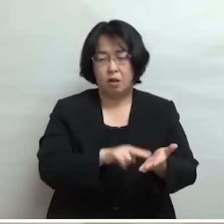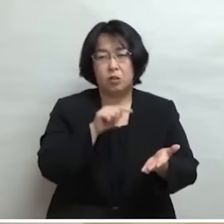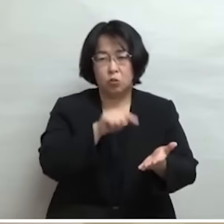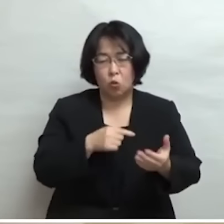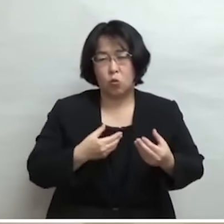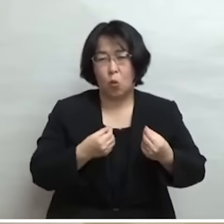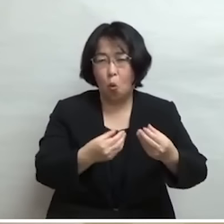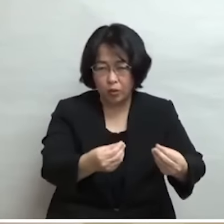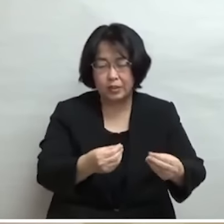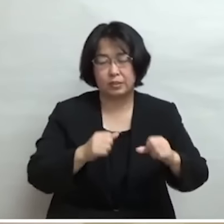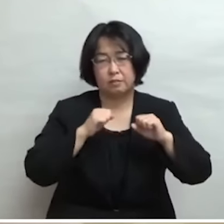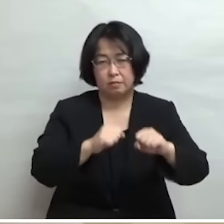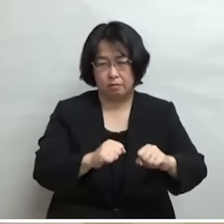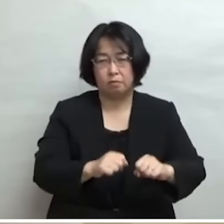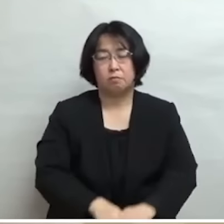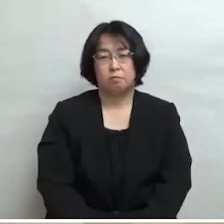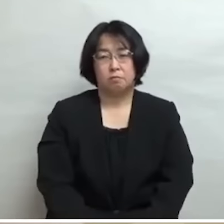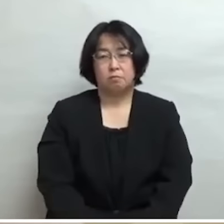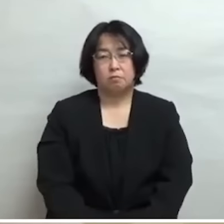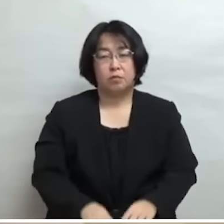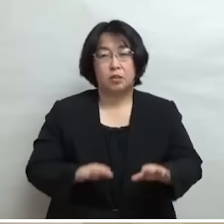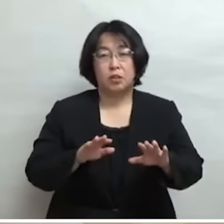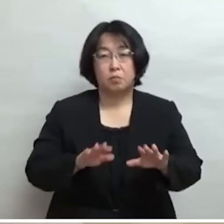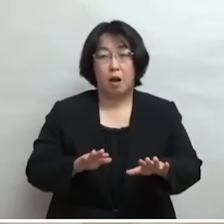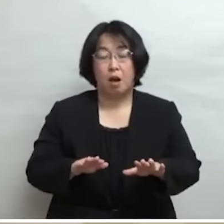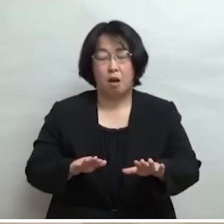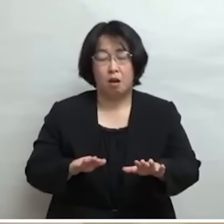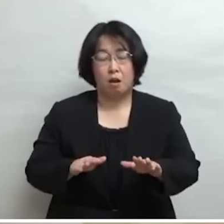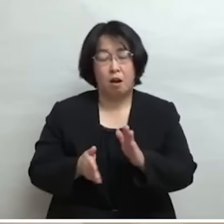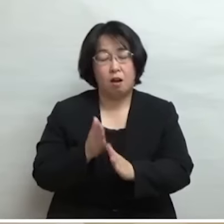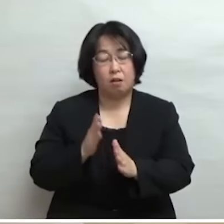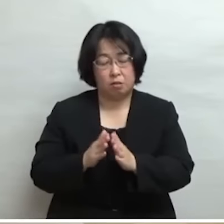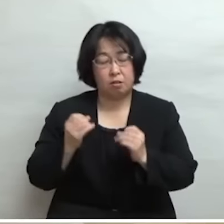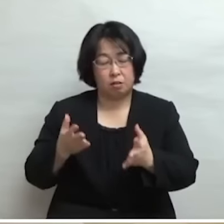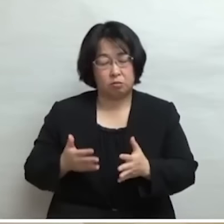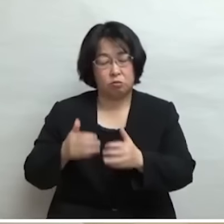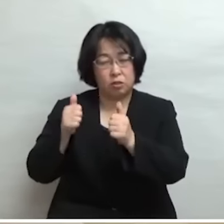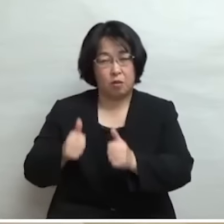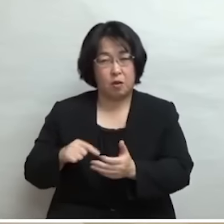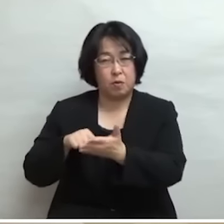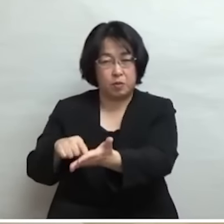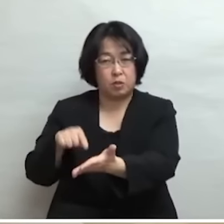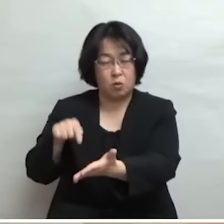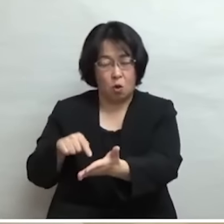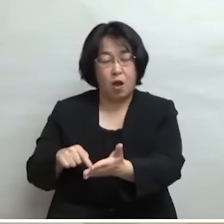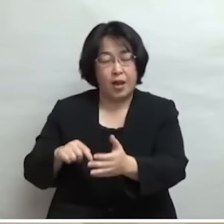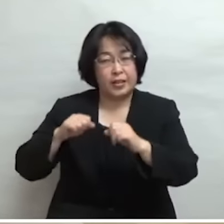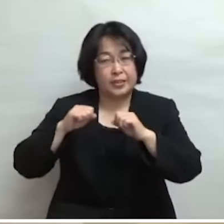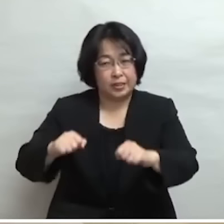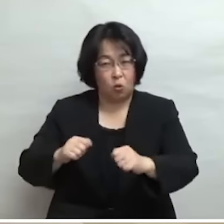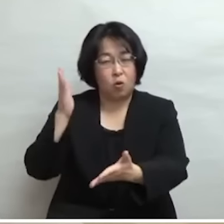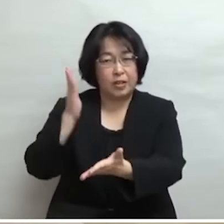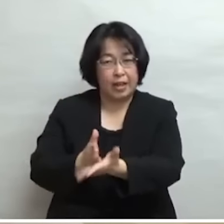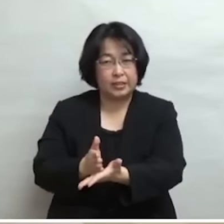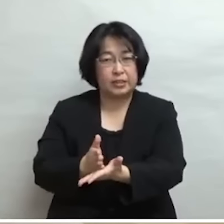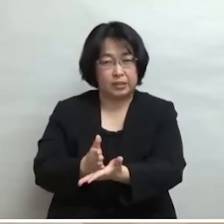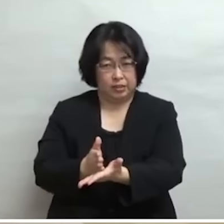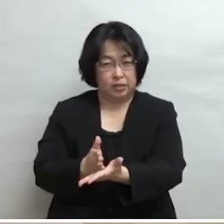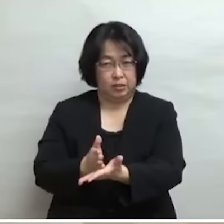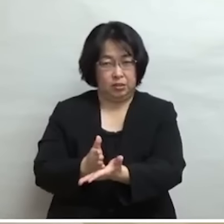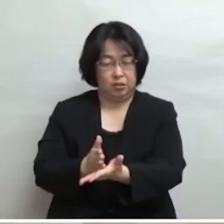と進めている。で、今起こされている裁判につきましても、執行停止の申し立てが2件、都市公園法